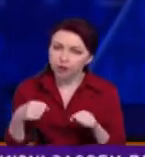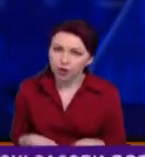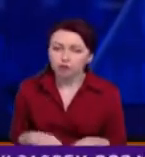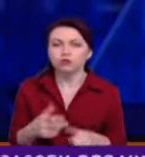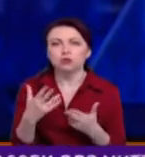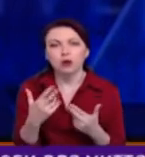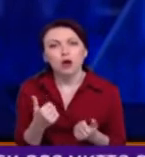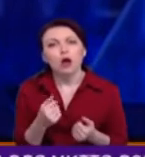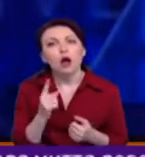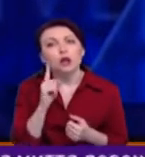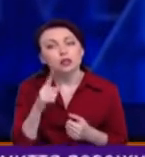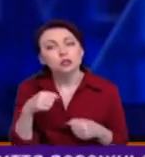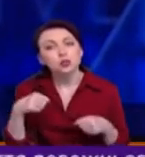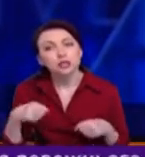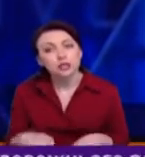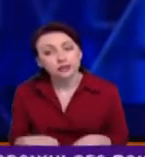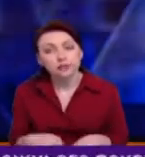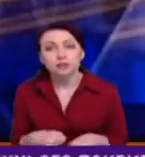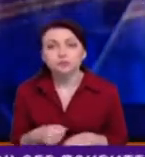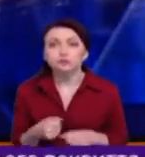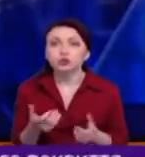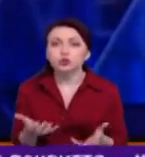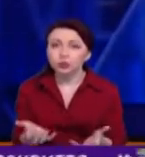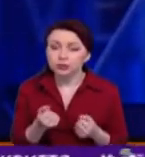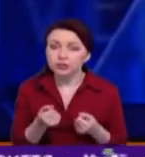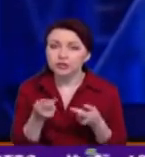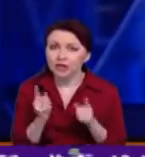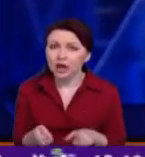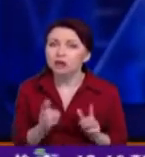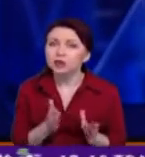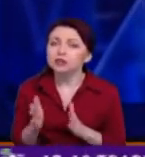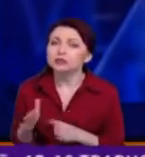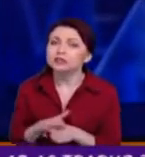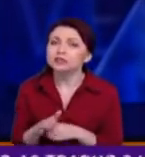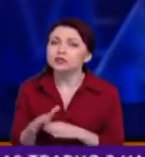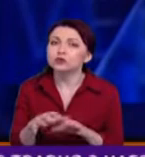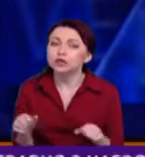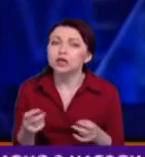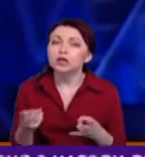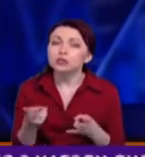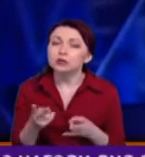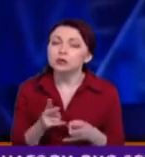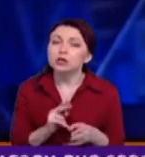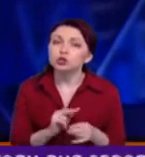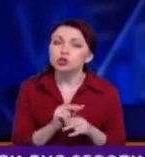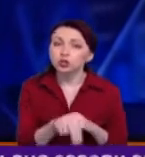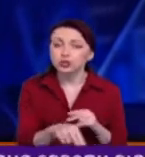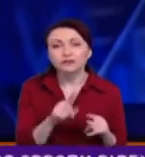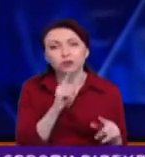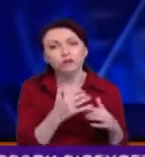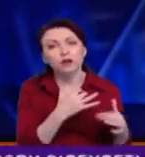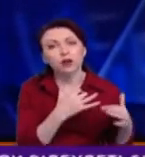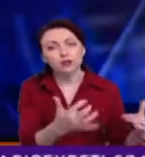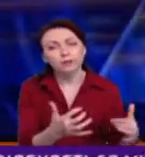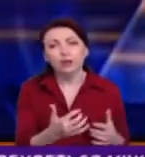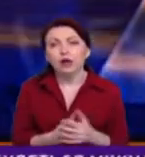виборів. Але цю легітимність для того, щоб отримати реальні механізми здійснення влади, треба втілювати через вибори до Верховної Ради. Наскільки зараз